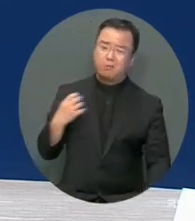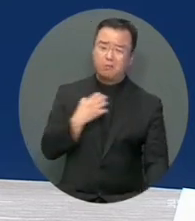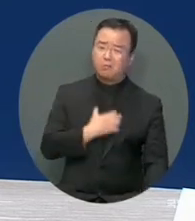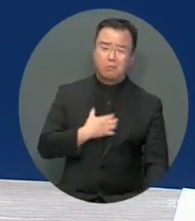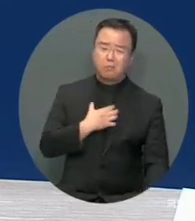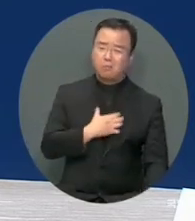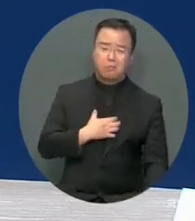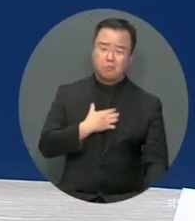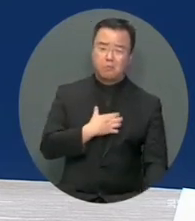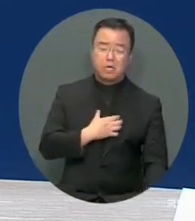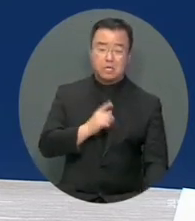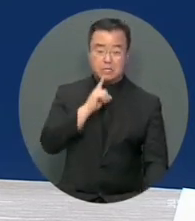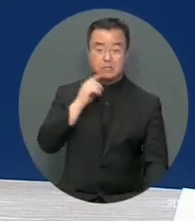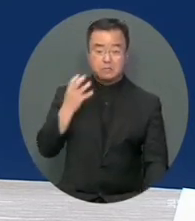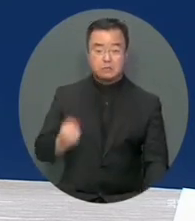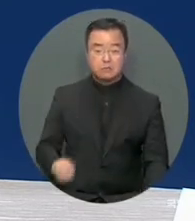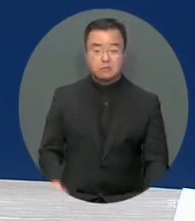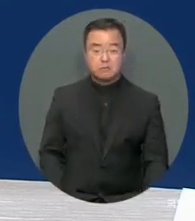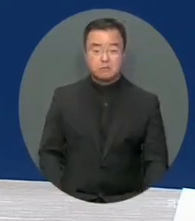것이 사실입니다.